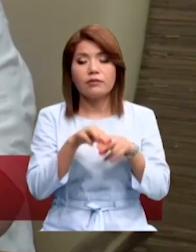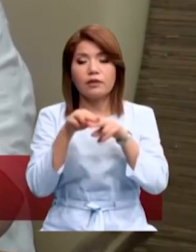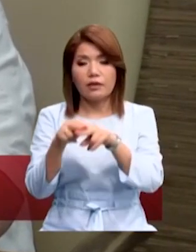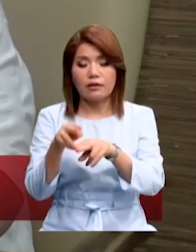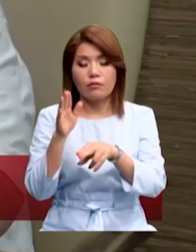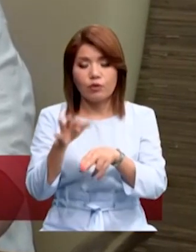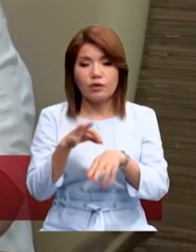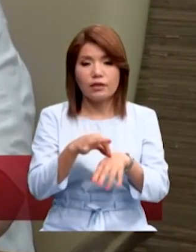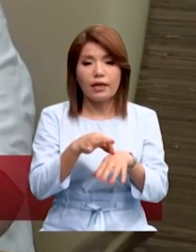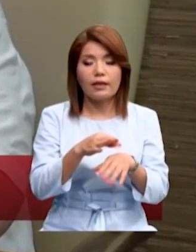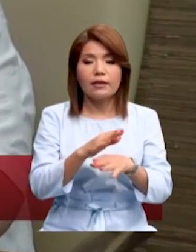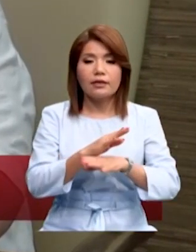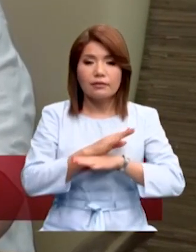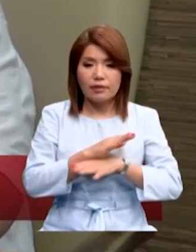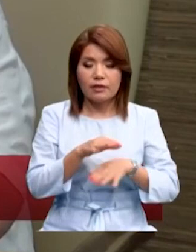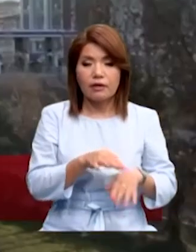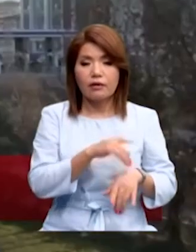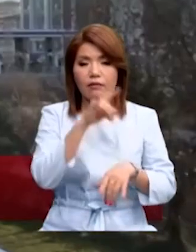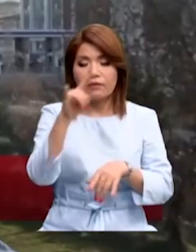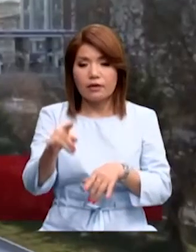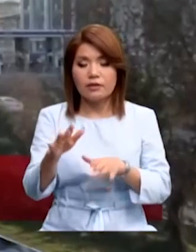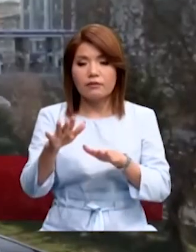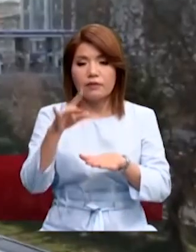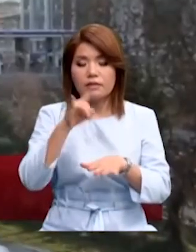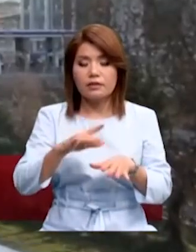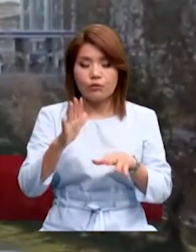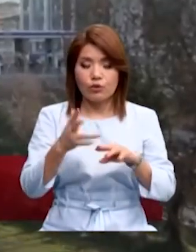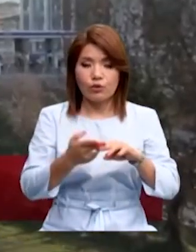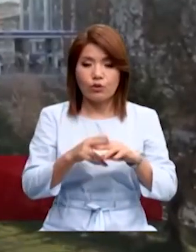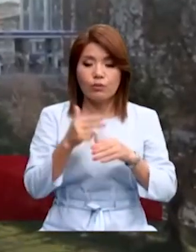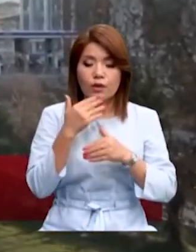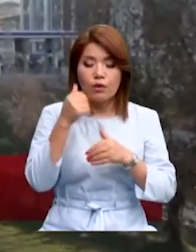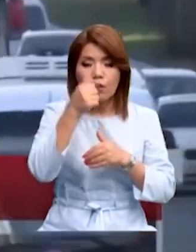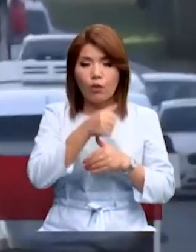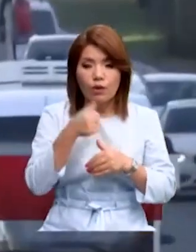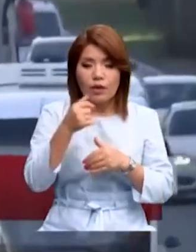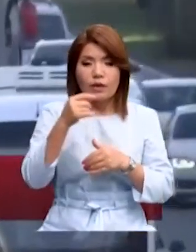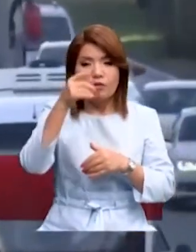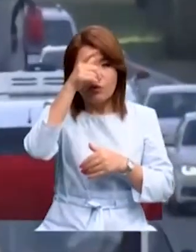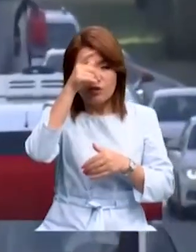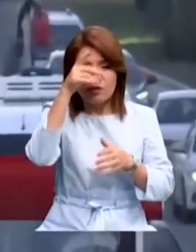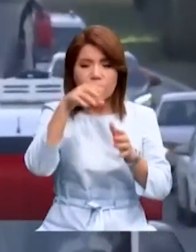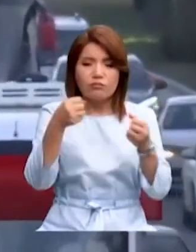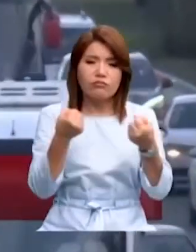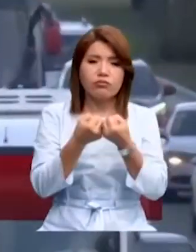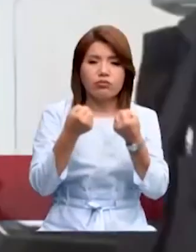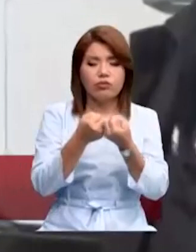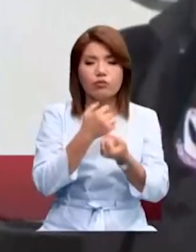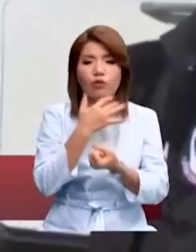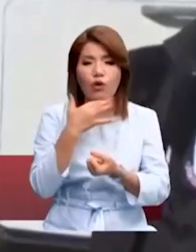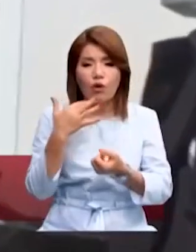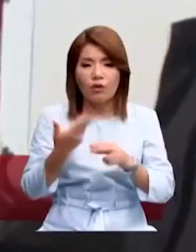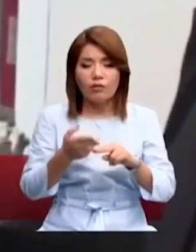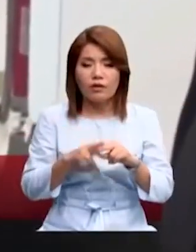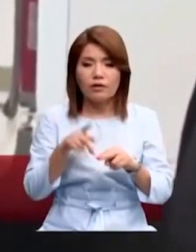по взаимозачетам и все прочее. В последние годы в Турции часто случается ДТП. Их количество возрастает, особенно в